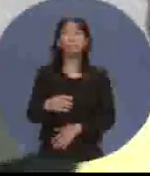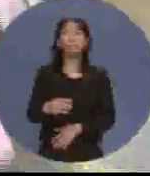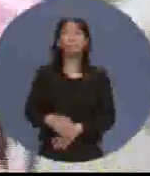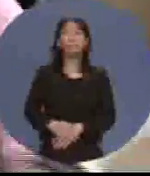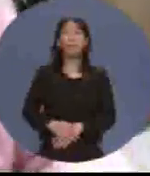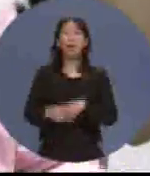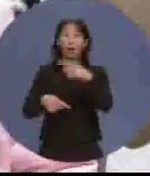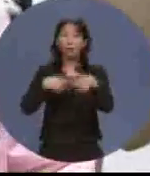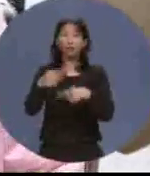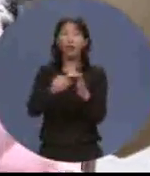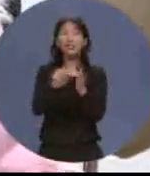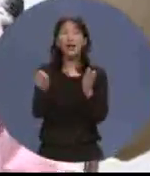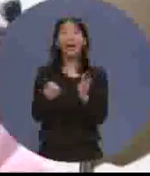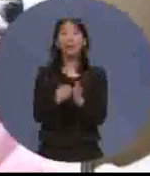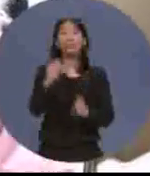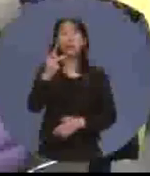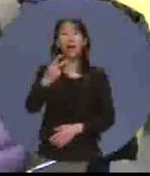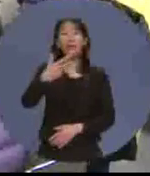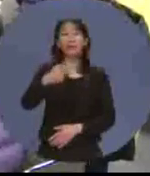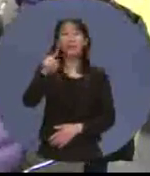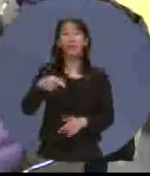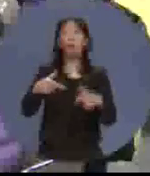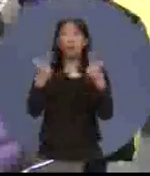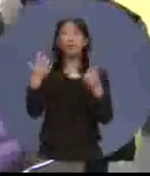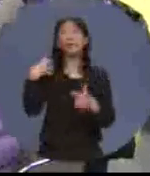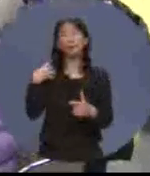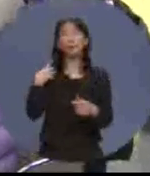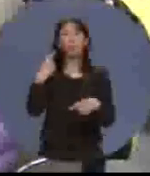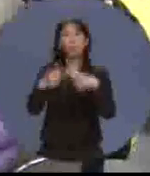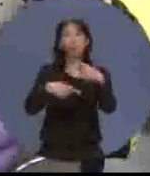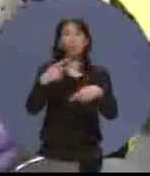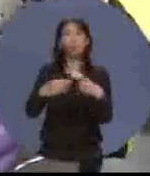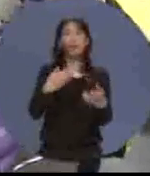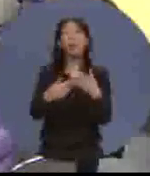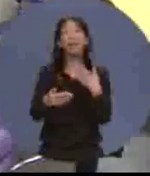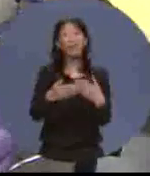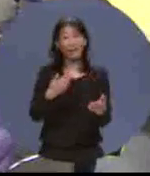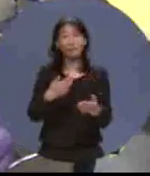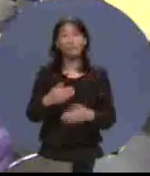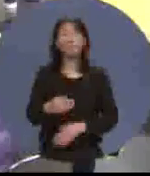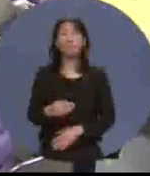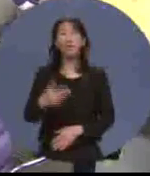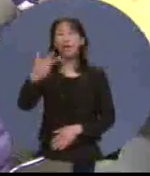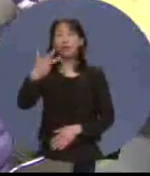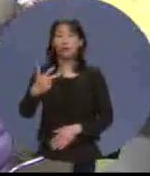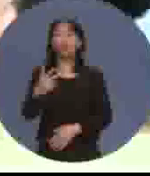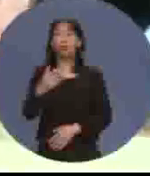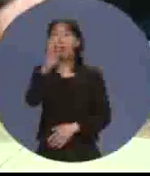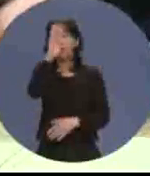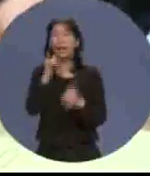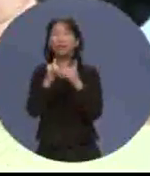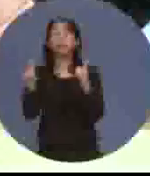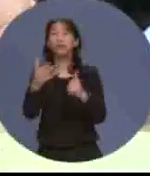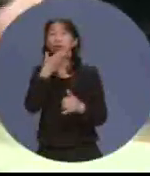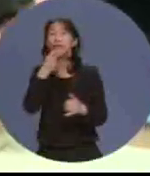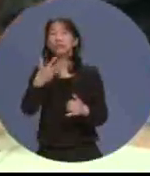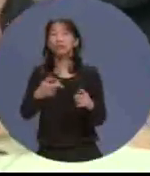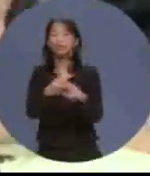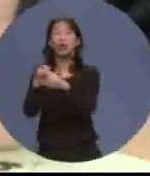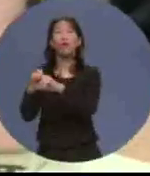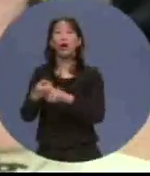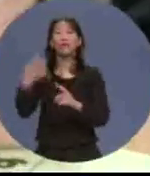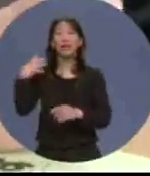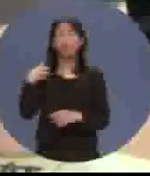手話サークル樫の木による手話体験や、 生駒市難聴者福祉協会